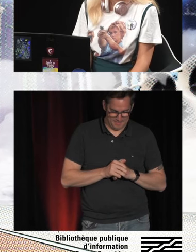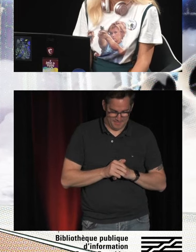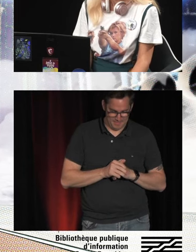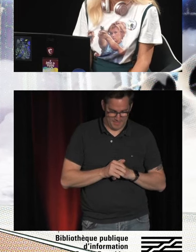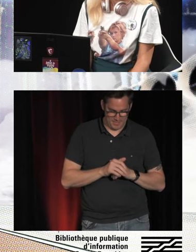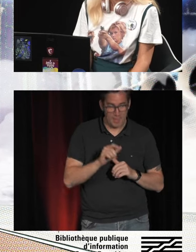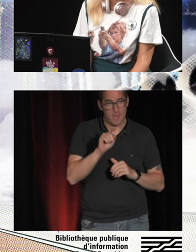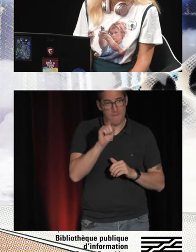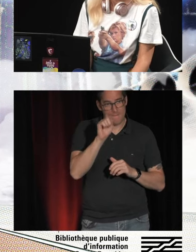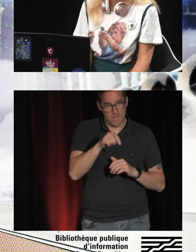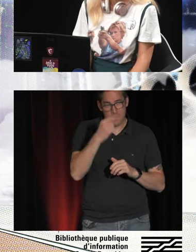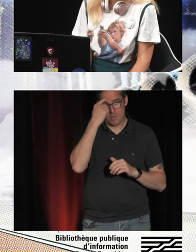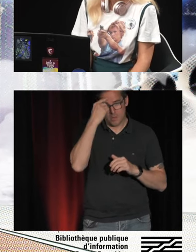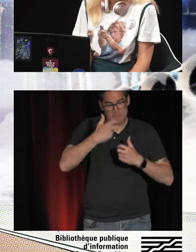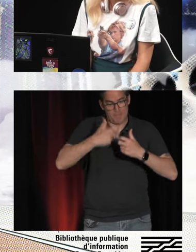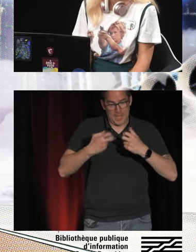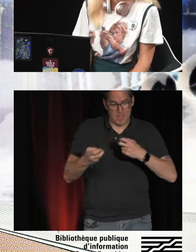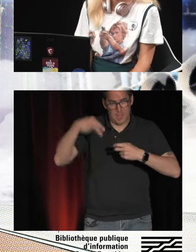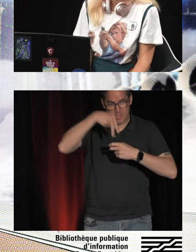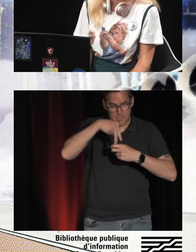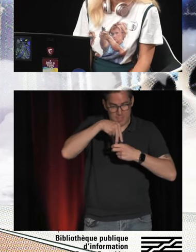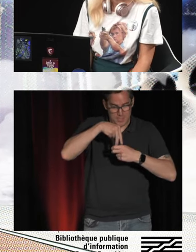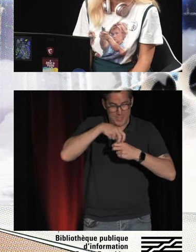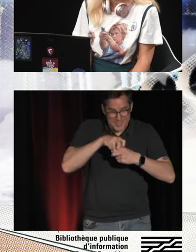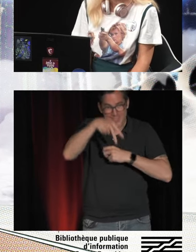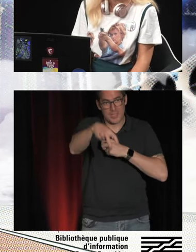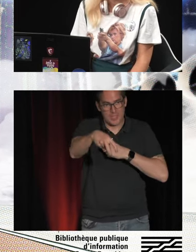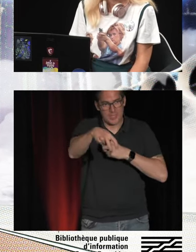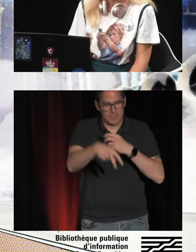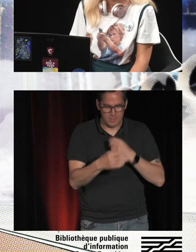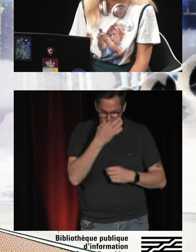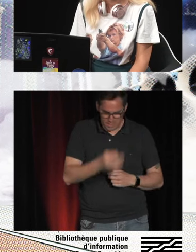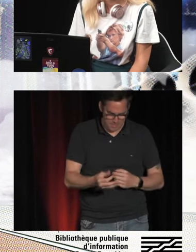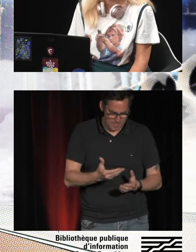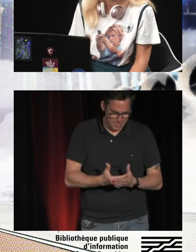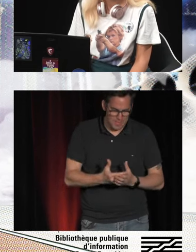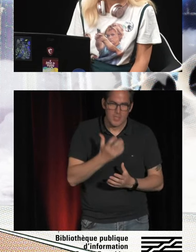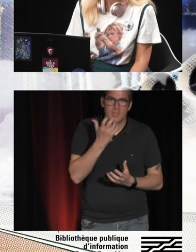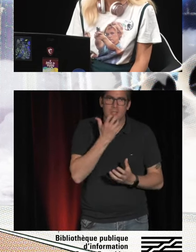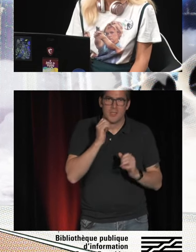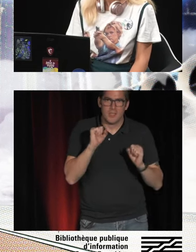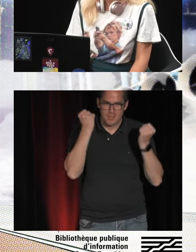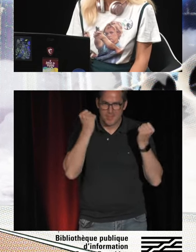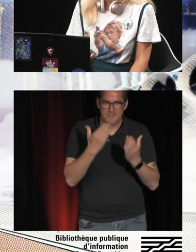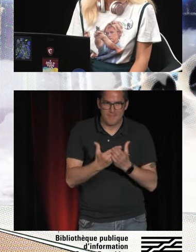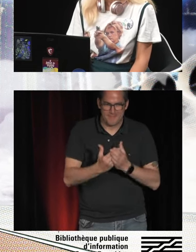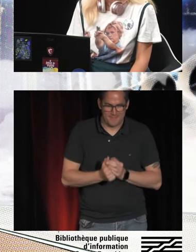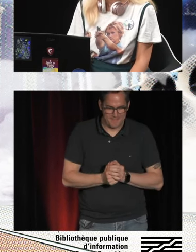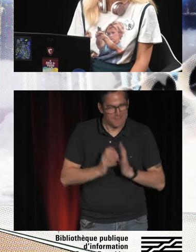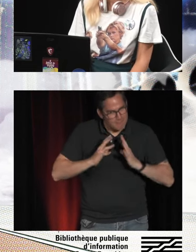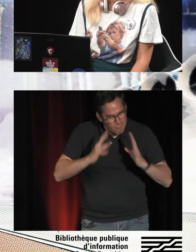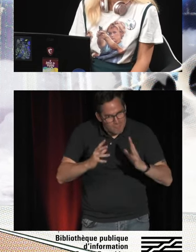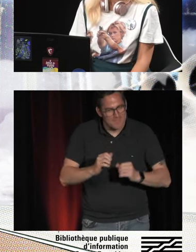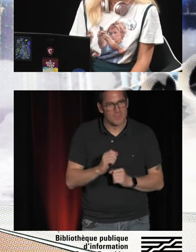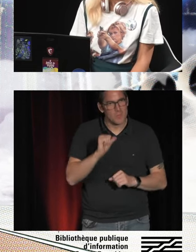Il faut donc sauter en étant debout sur le rocher et ça... Voilà, vous voyez pourquoi c'est infernal. Allez,